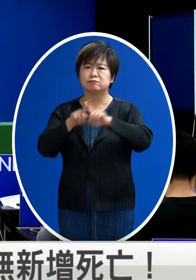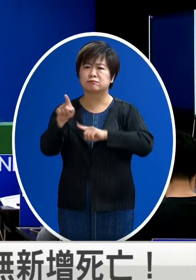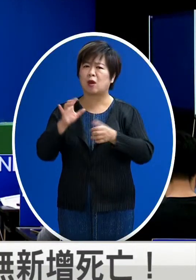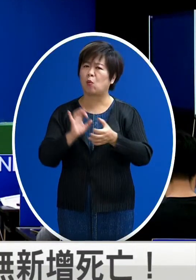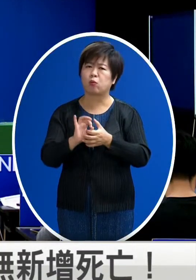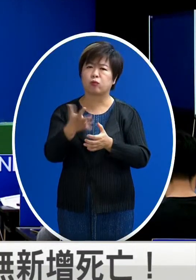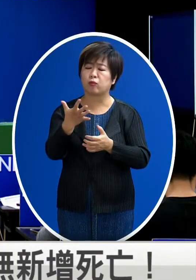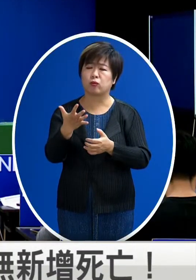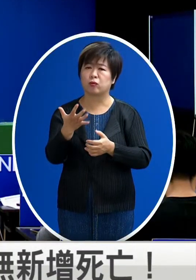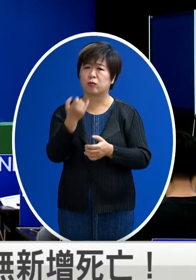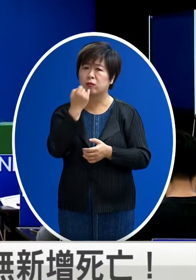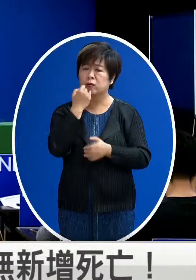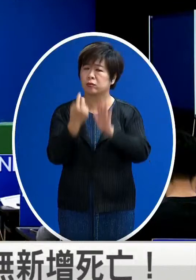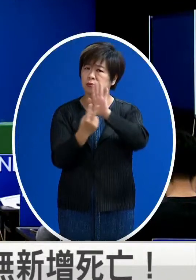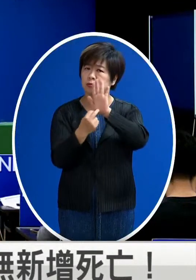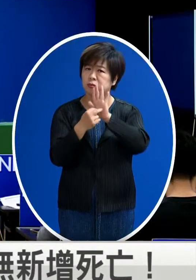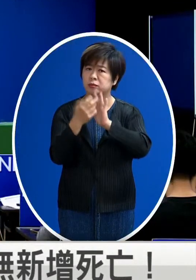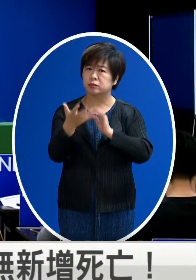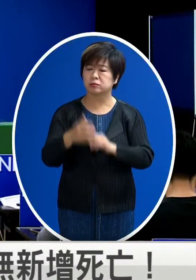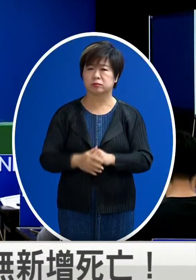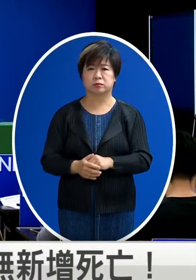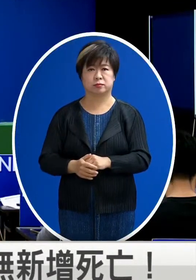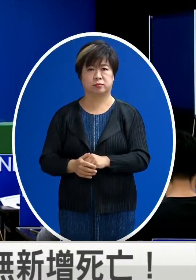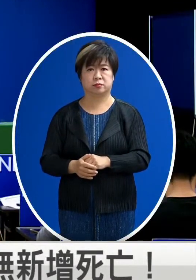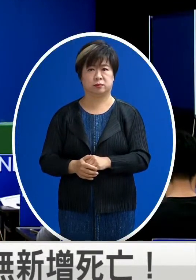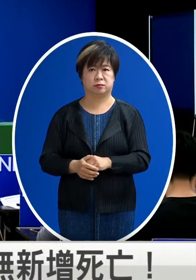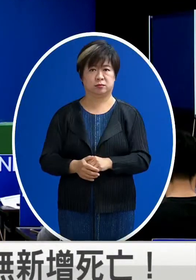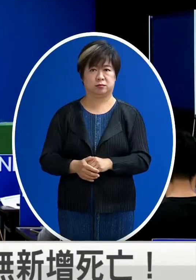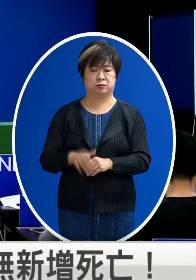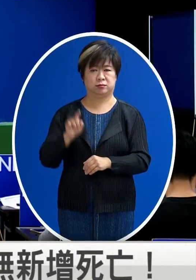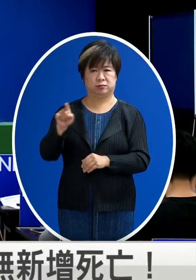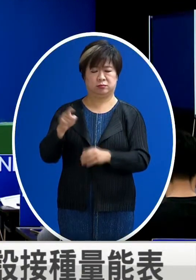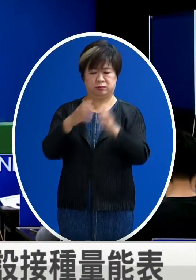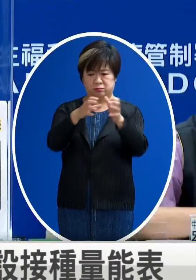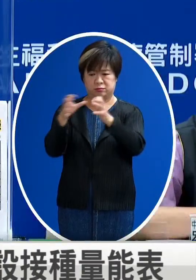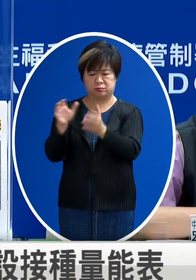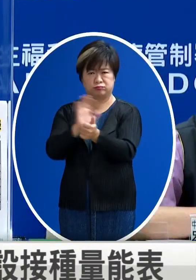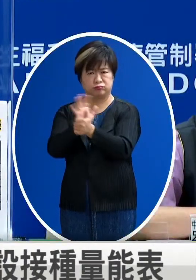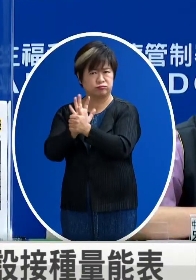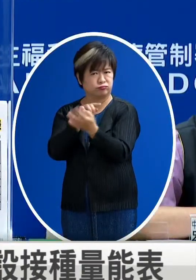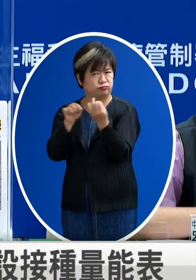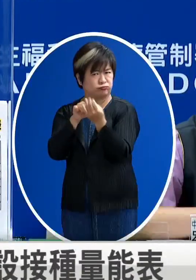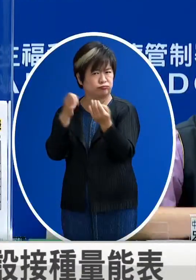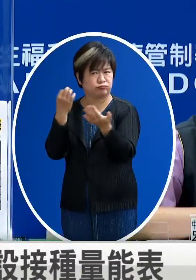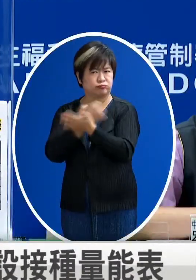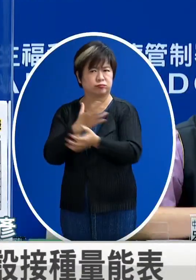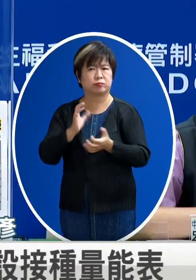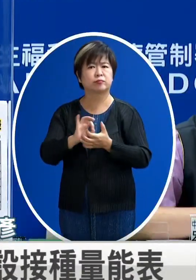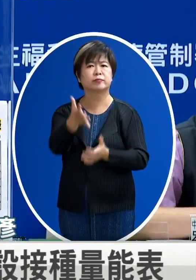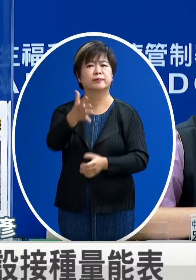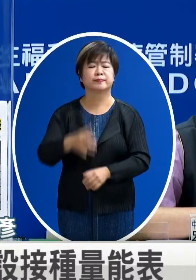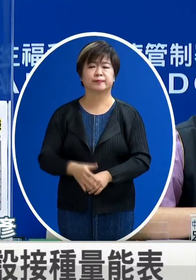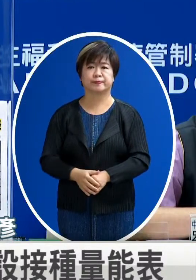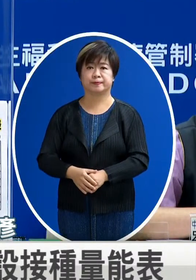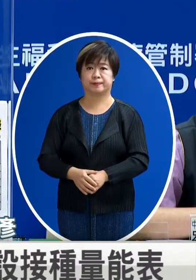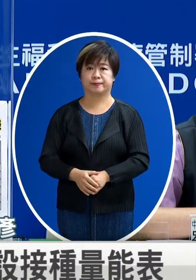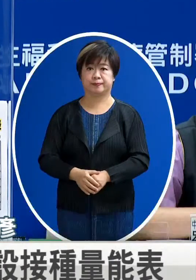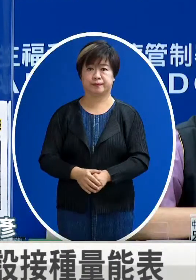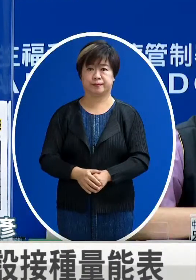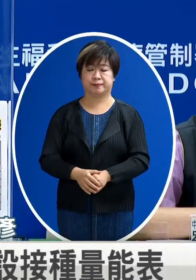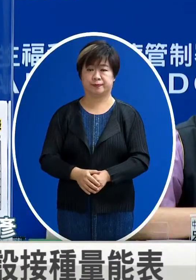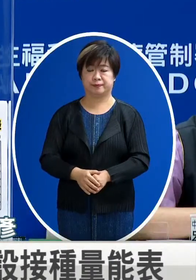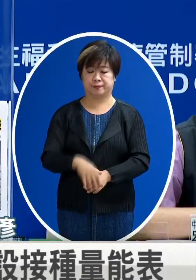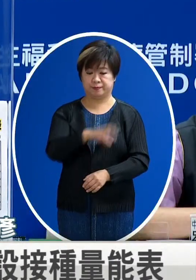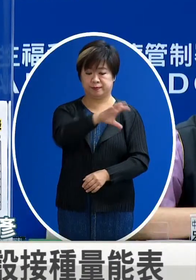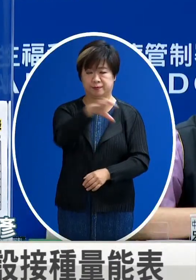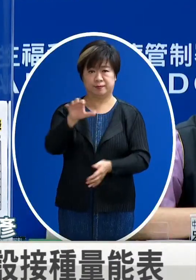状况吗？就是我们是怎么样看这个他们地方开的量能？ 因为各地方的医疗量能，我